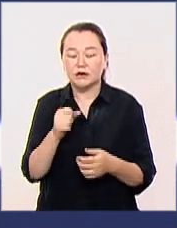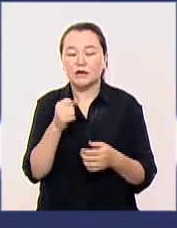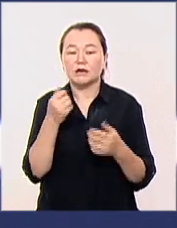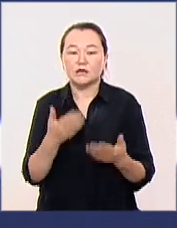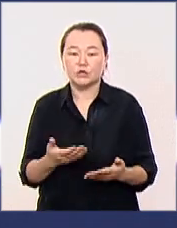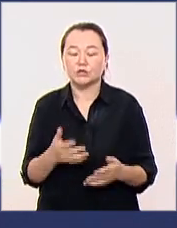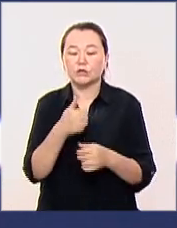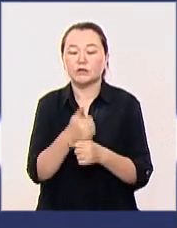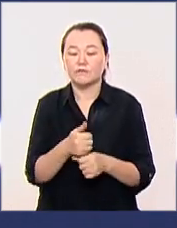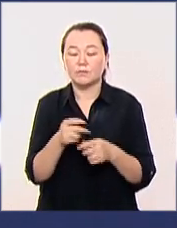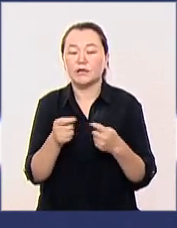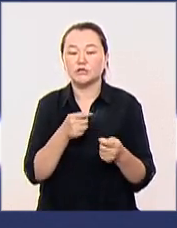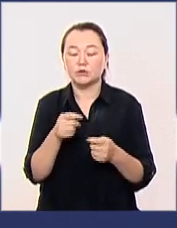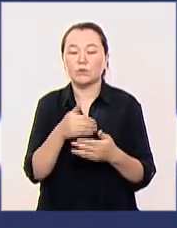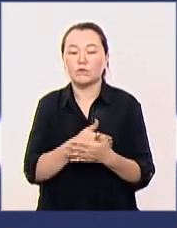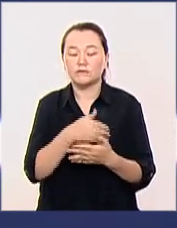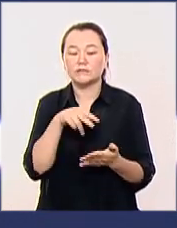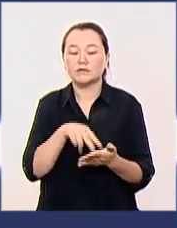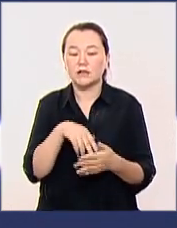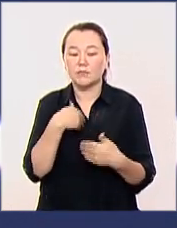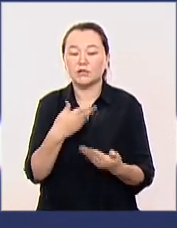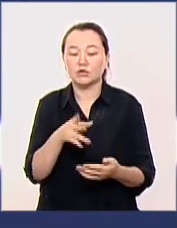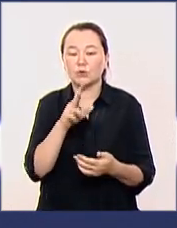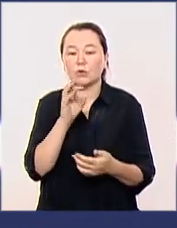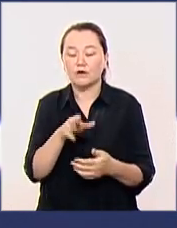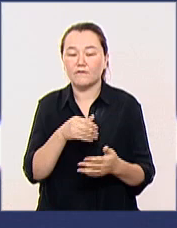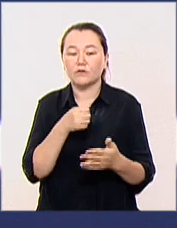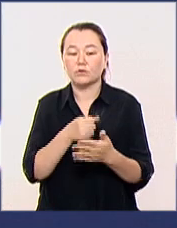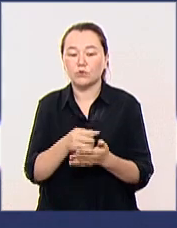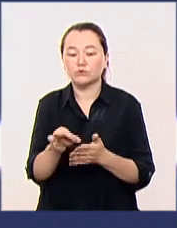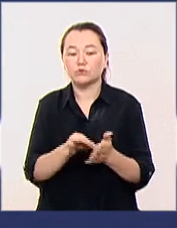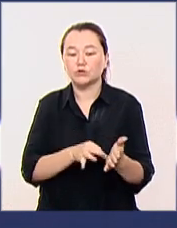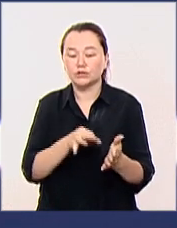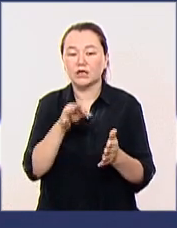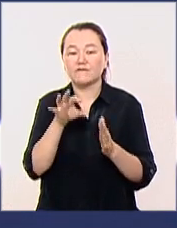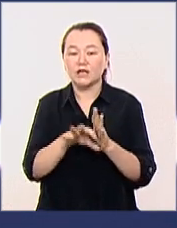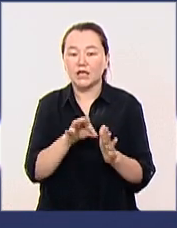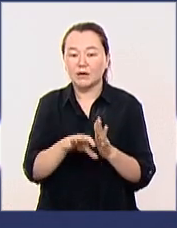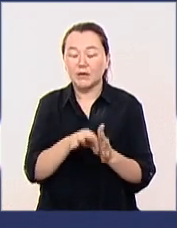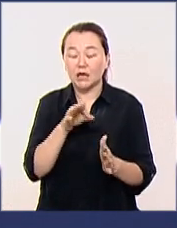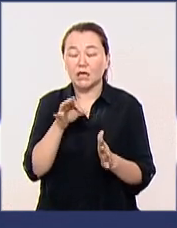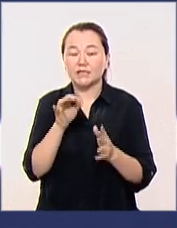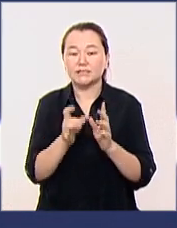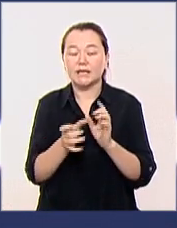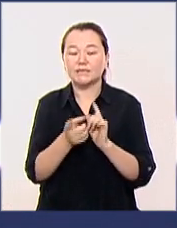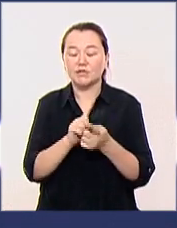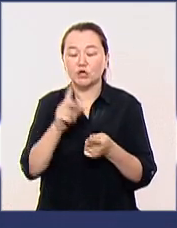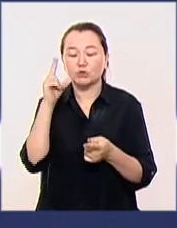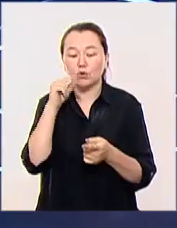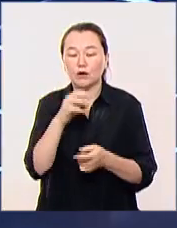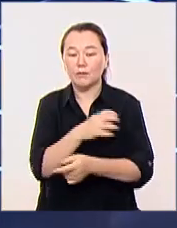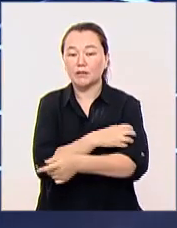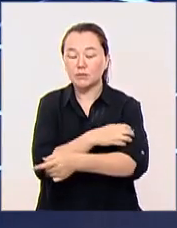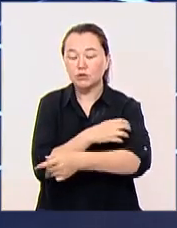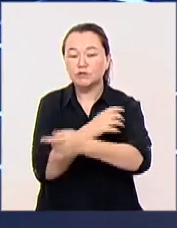Безусловно, главной политической новостью стало предложение Тукаева провести досрочные президентские выборы с изменением срока